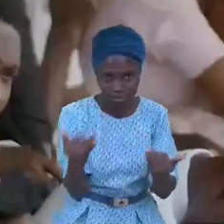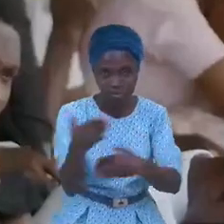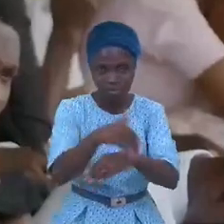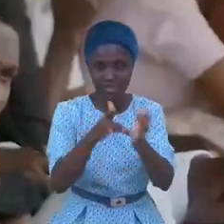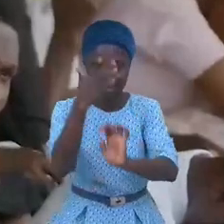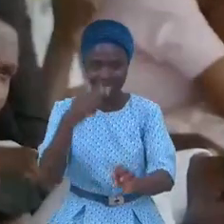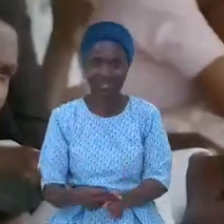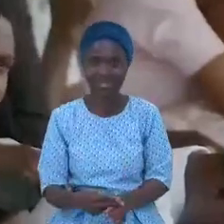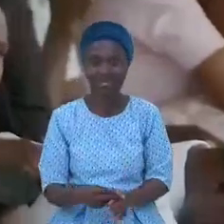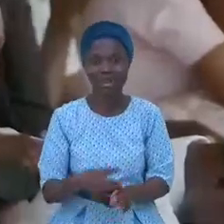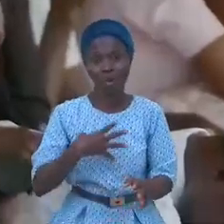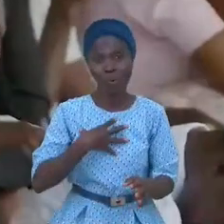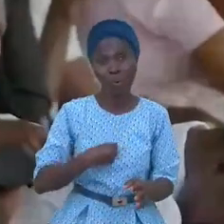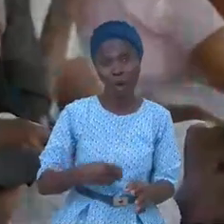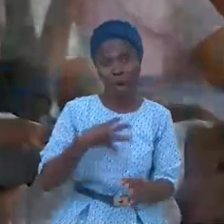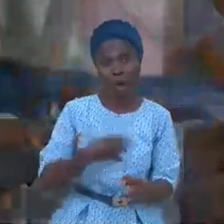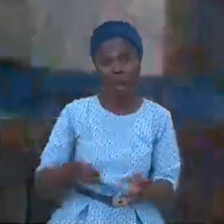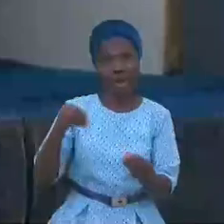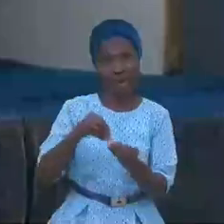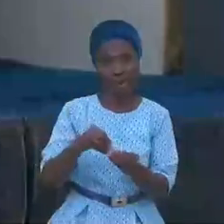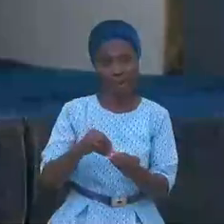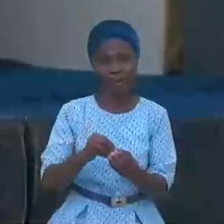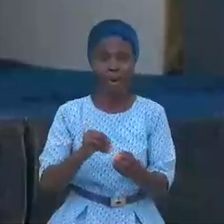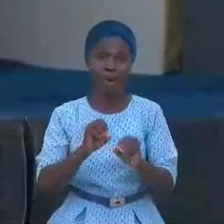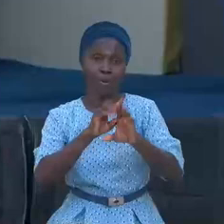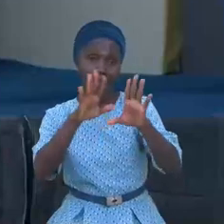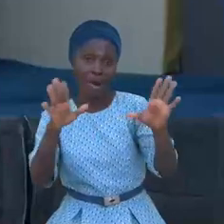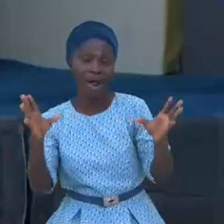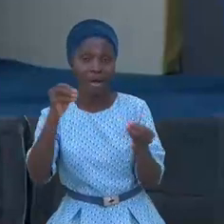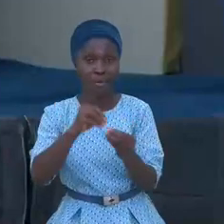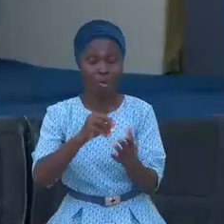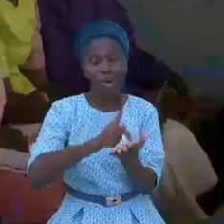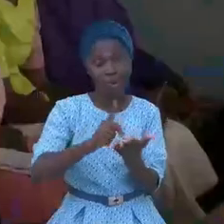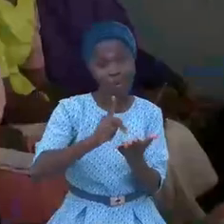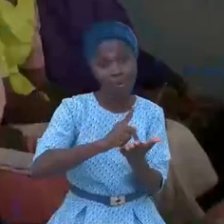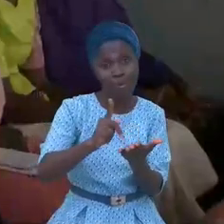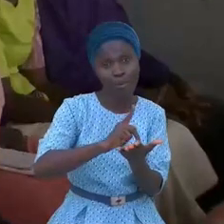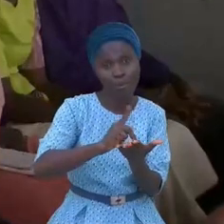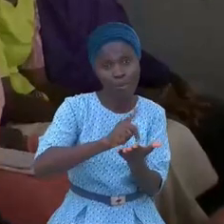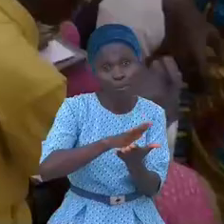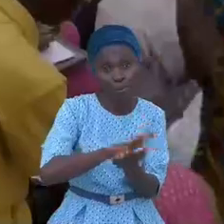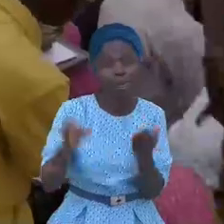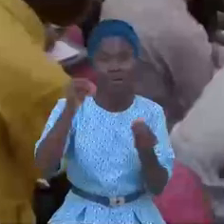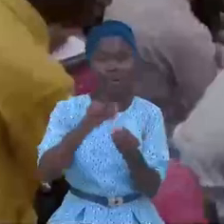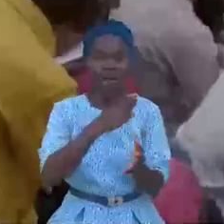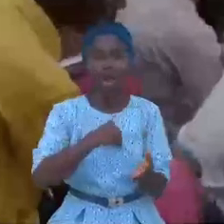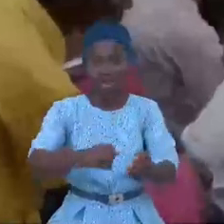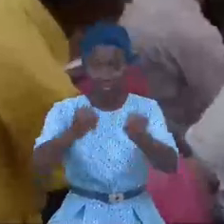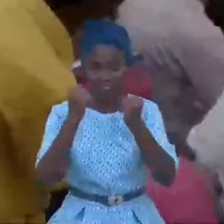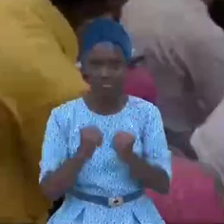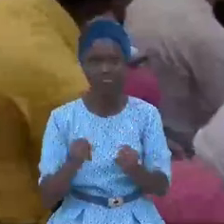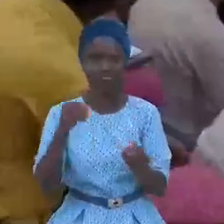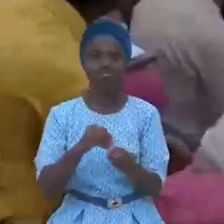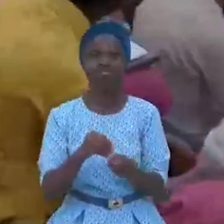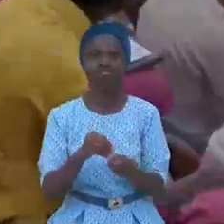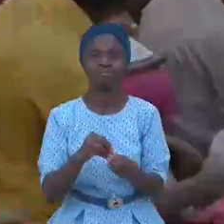Plus blanc, plus brillant, plus pur, plus fort.